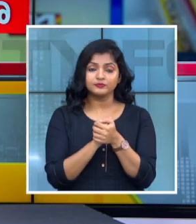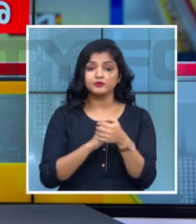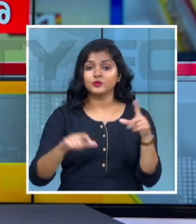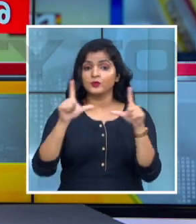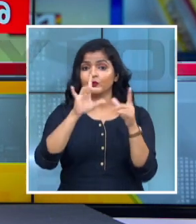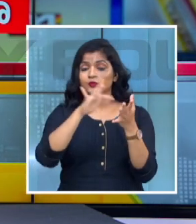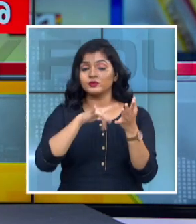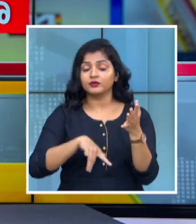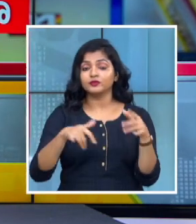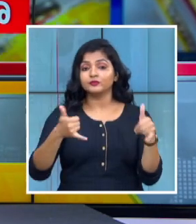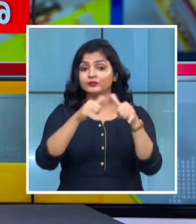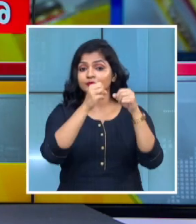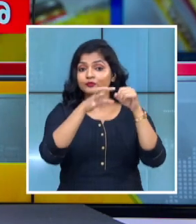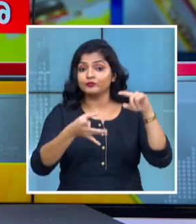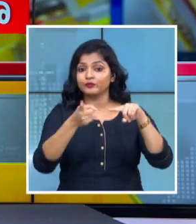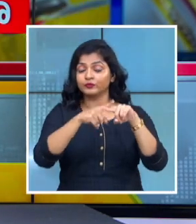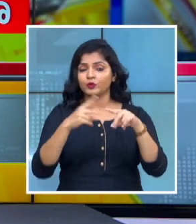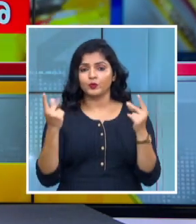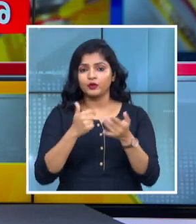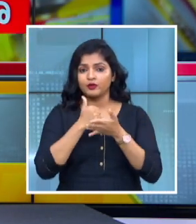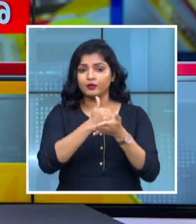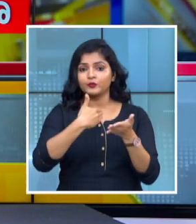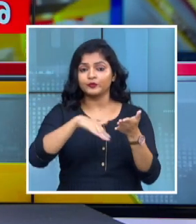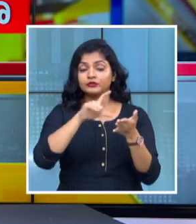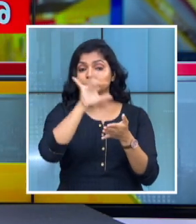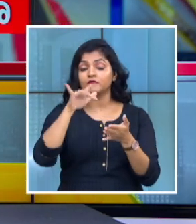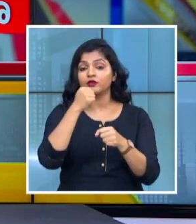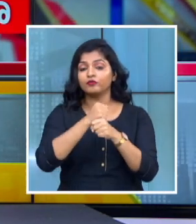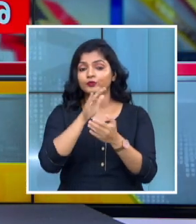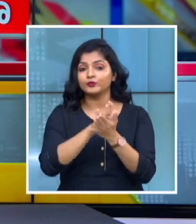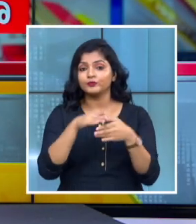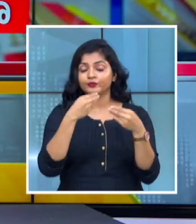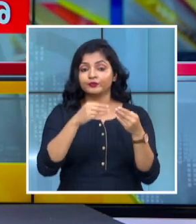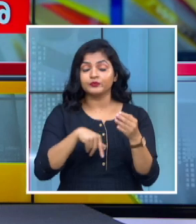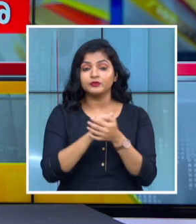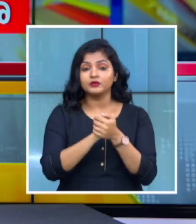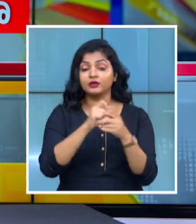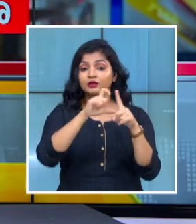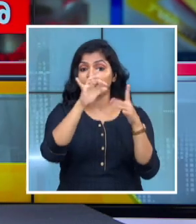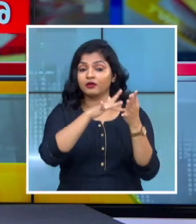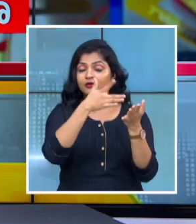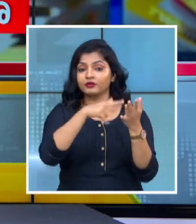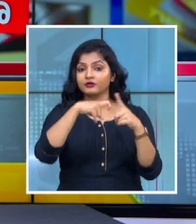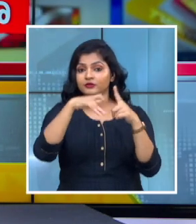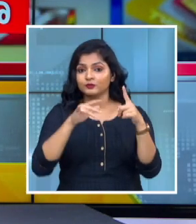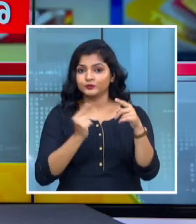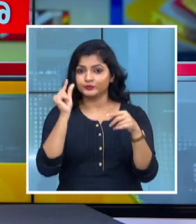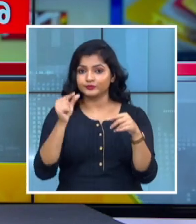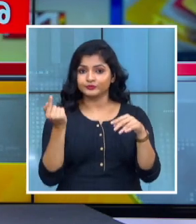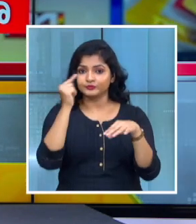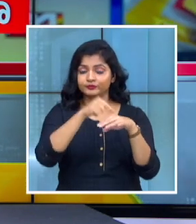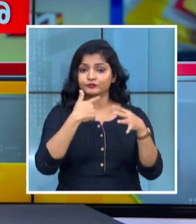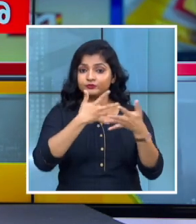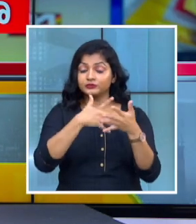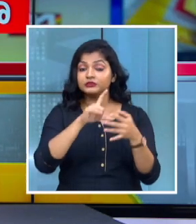മുണ്ടക്കൈ ചൂരൽമല ഉരുൾപൊട്ടൽ ദുരന്തത്തിൽ ഉടൻ സഹായം നൽകുമെന്ന് കേന്ദ്ര സർക്കാരിന്റെ ഉറപ്പ്. ഡൽഹിയിലെ കേരളത്തിന്റെ പ്രത്യേക പ്രതിനിധി പ്രൊഫസർ KV തോമസിനാണ് കേന്ദ്ര